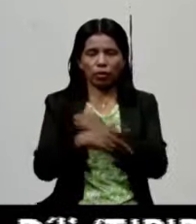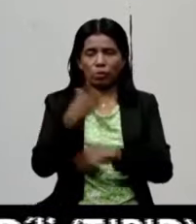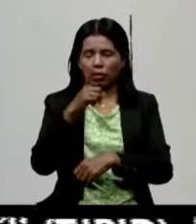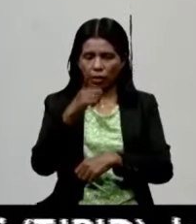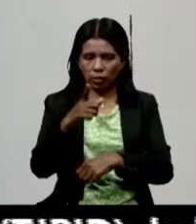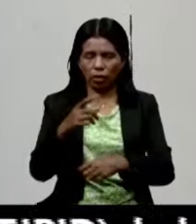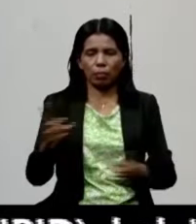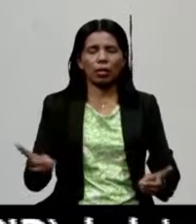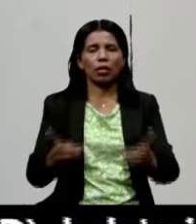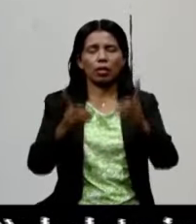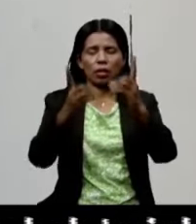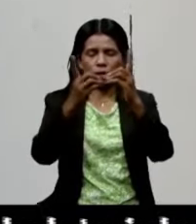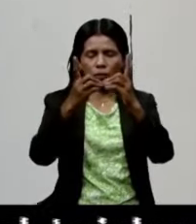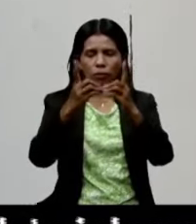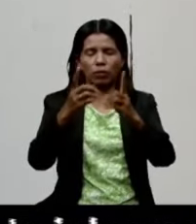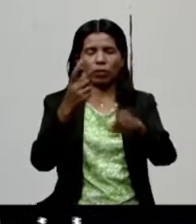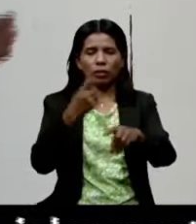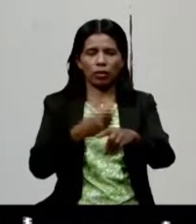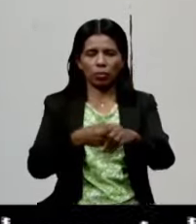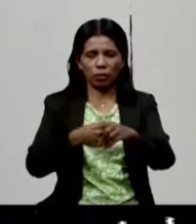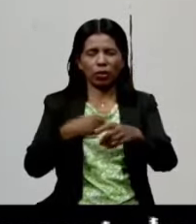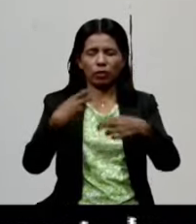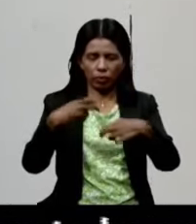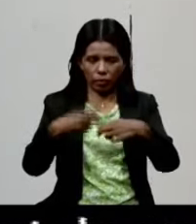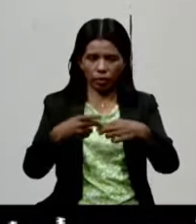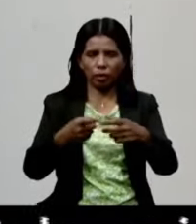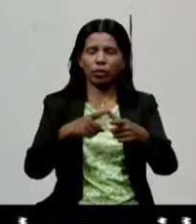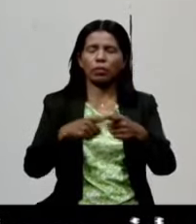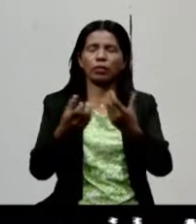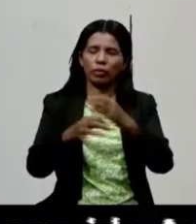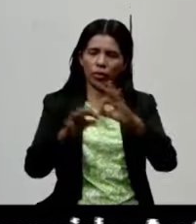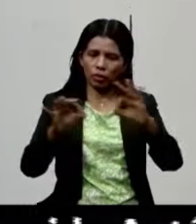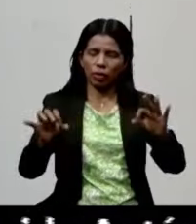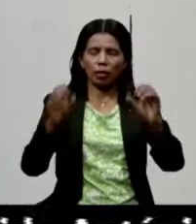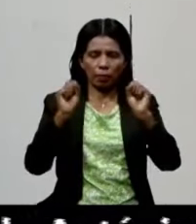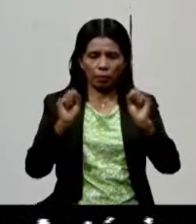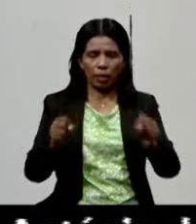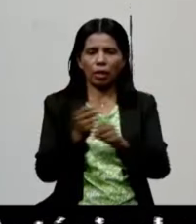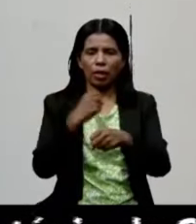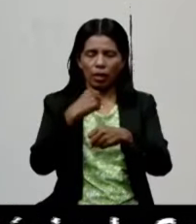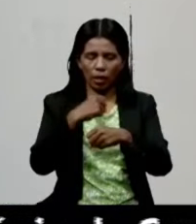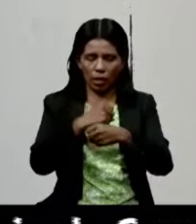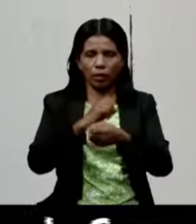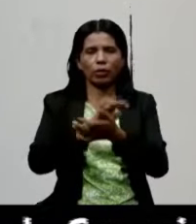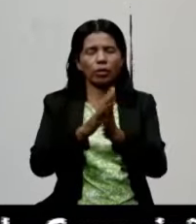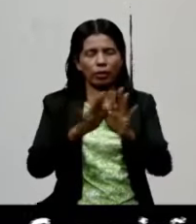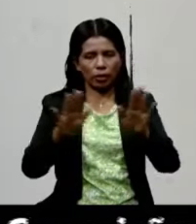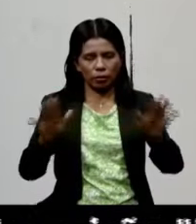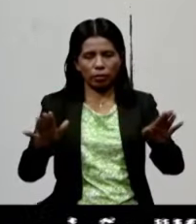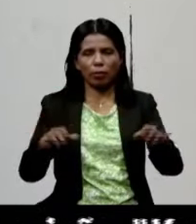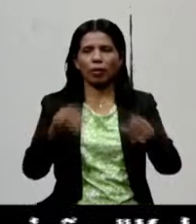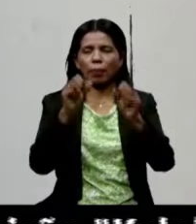yang menyedihkan, yang pedih, tapi kemudian bisa melakukan rekonsiliasi dan